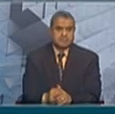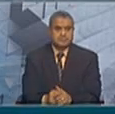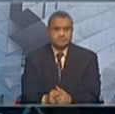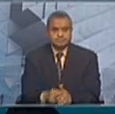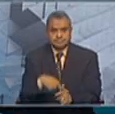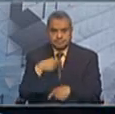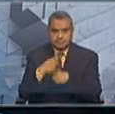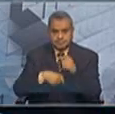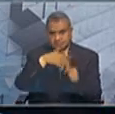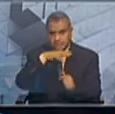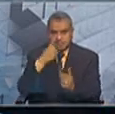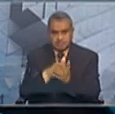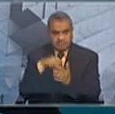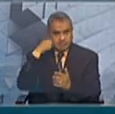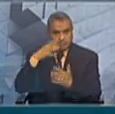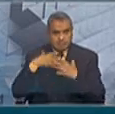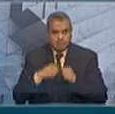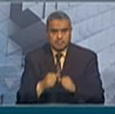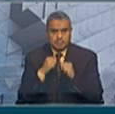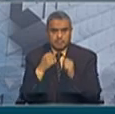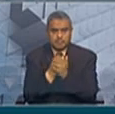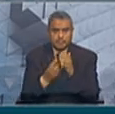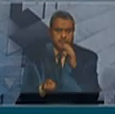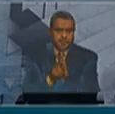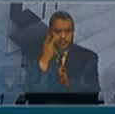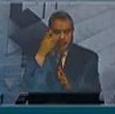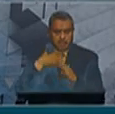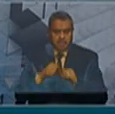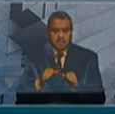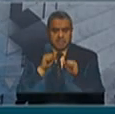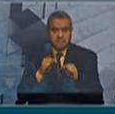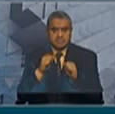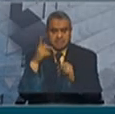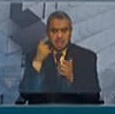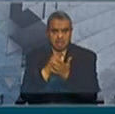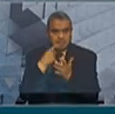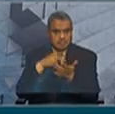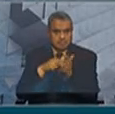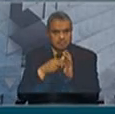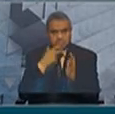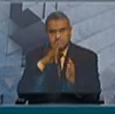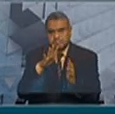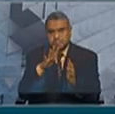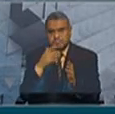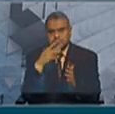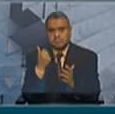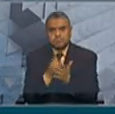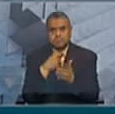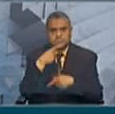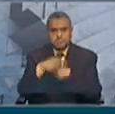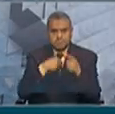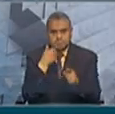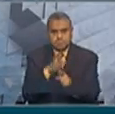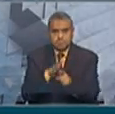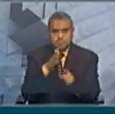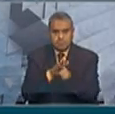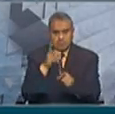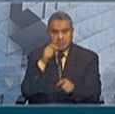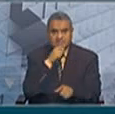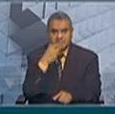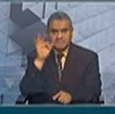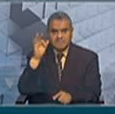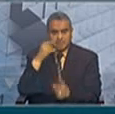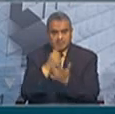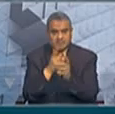قال مايكل راين مدير برنامج الطوارئ بمنظمة الصحة العالمية أنه من المحتمل أن تبلغ حصيلة وفيات فيروس كورونا بسائر